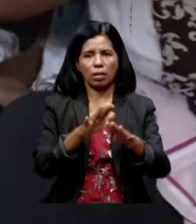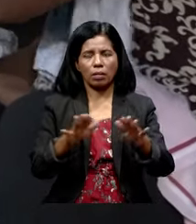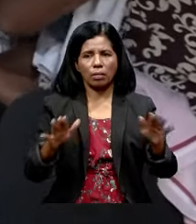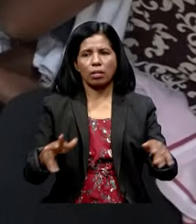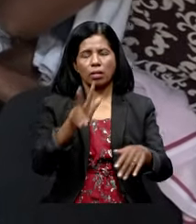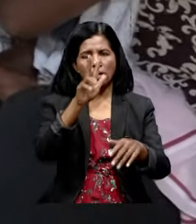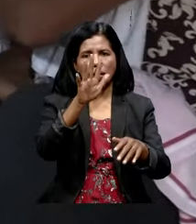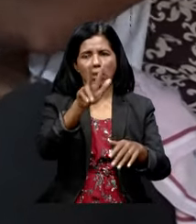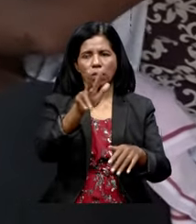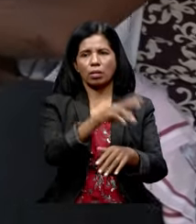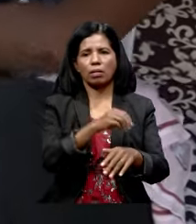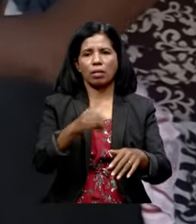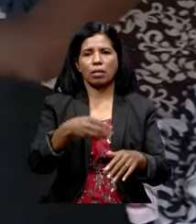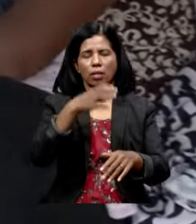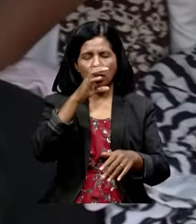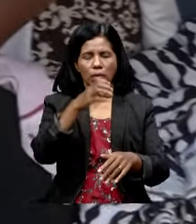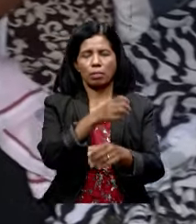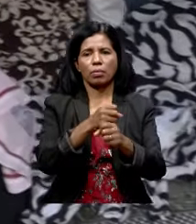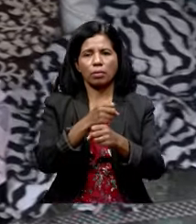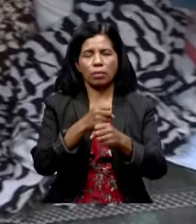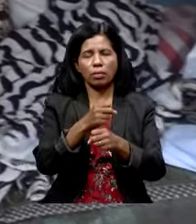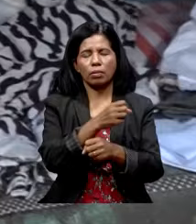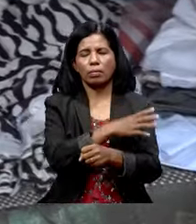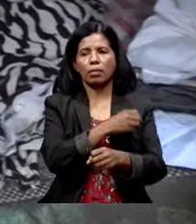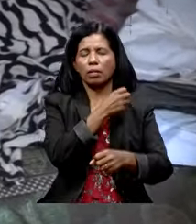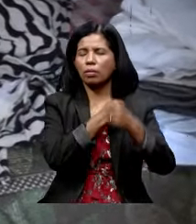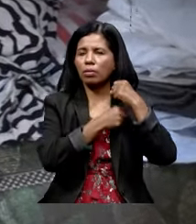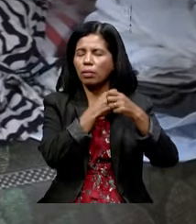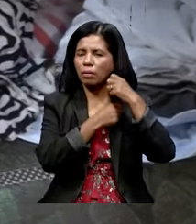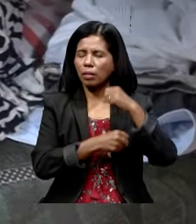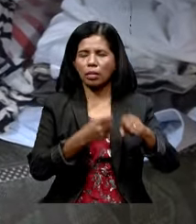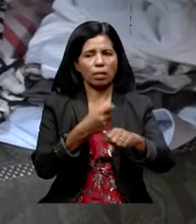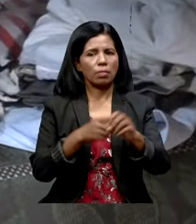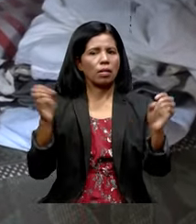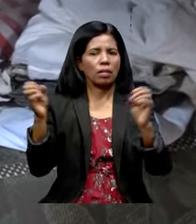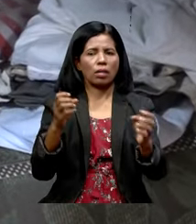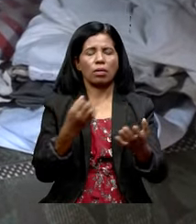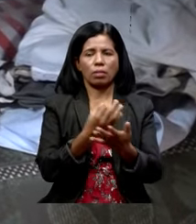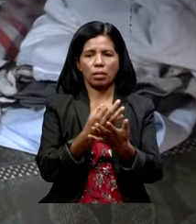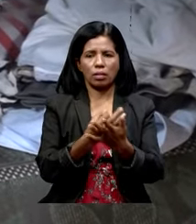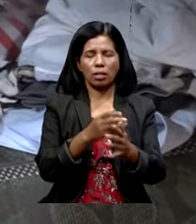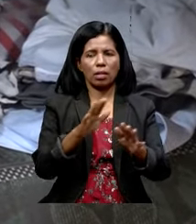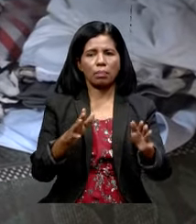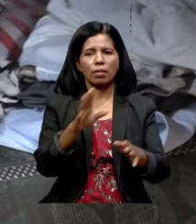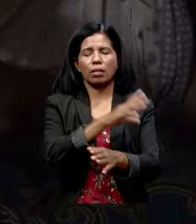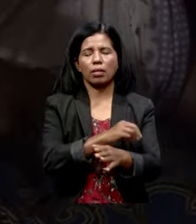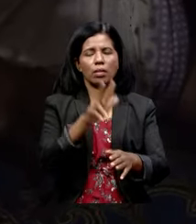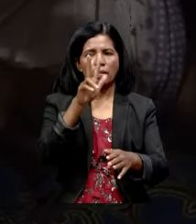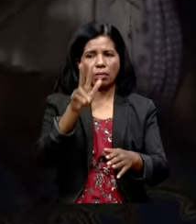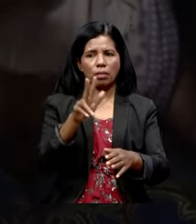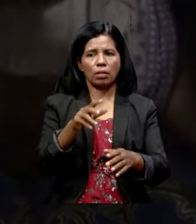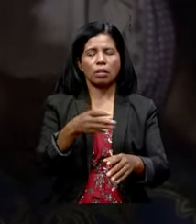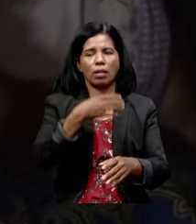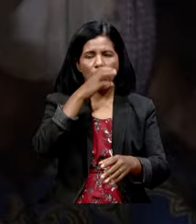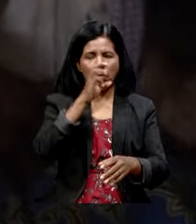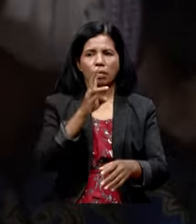nain tolu konsumo susu be, mai be ia tempo ne be lahia osang, obrigado labare ki nain tolu ne